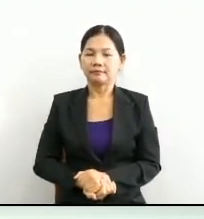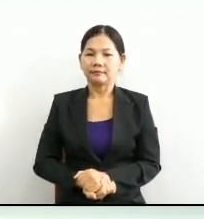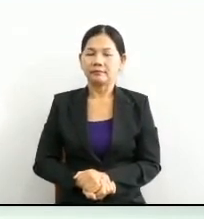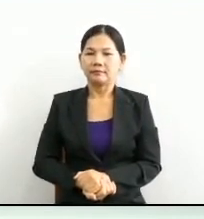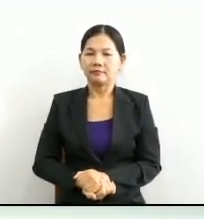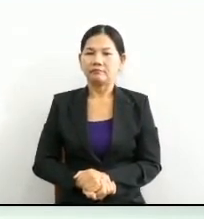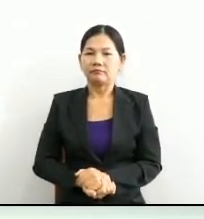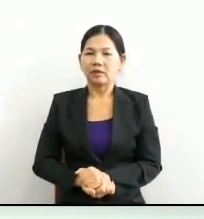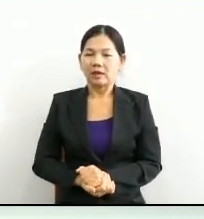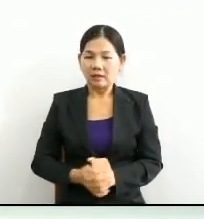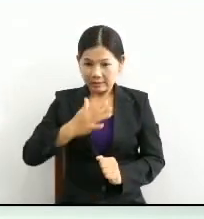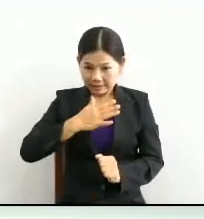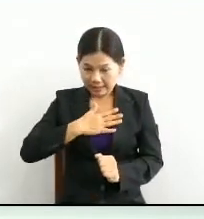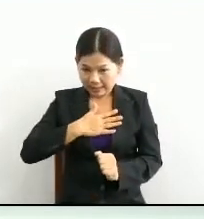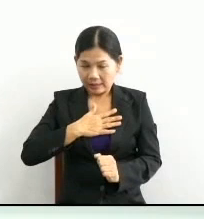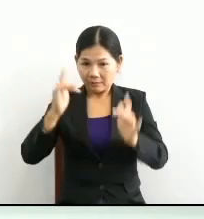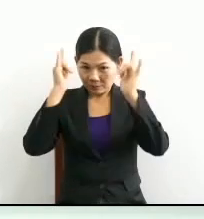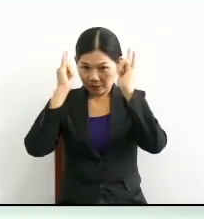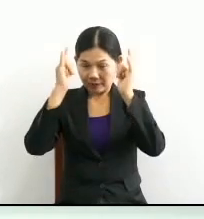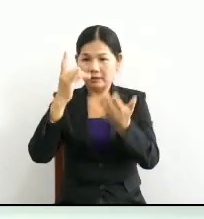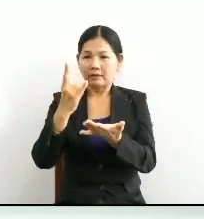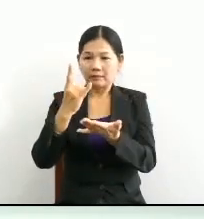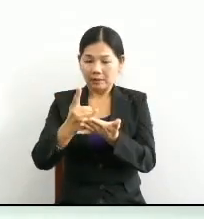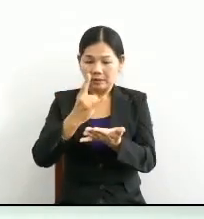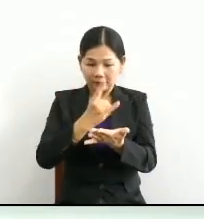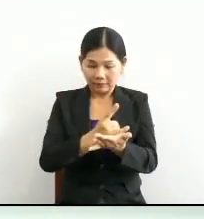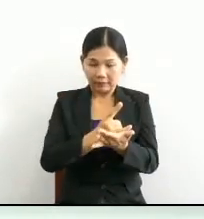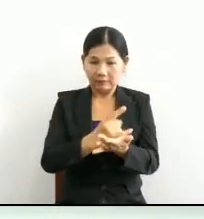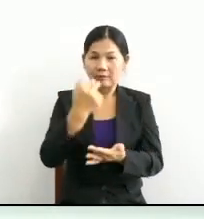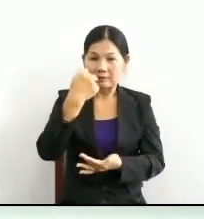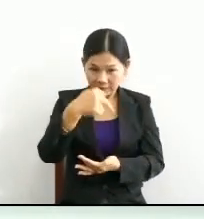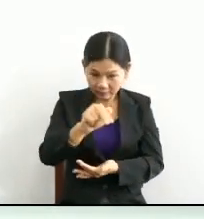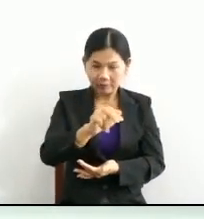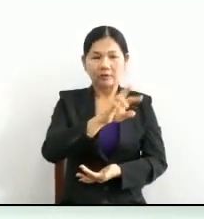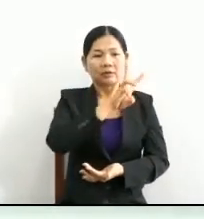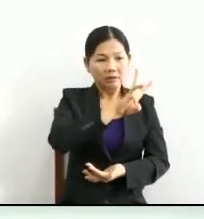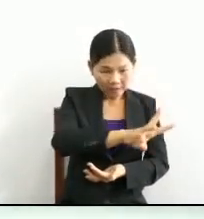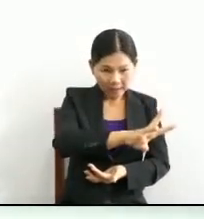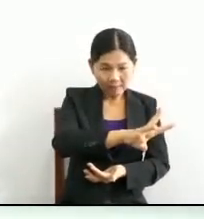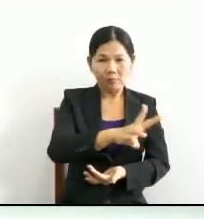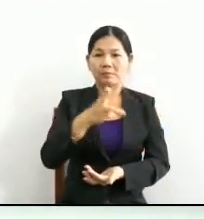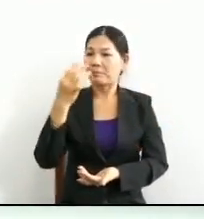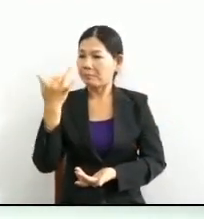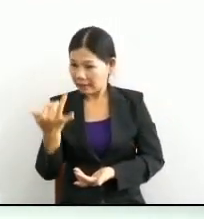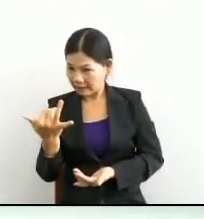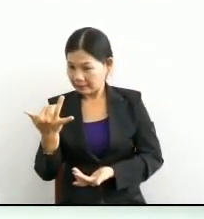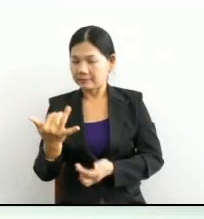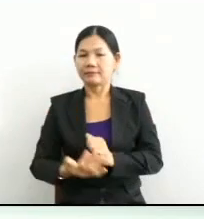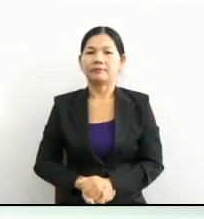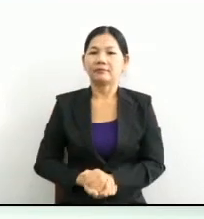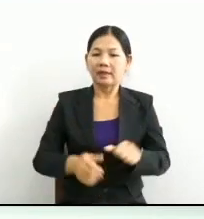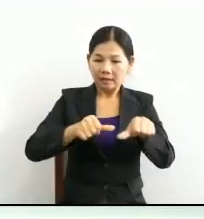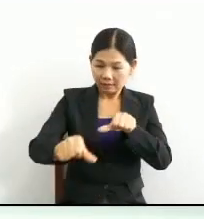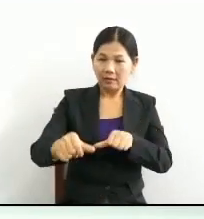cha nè cứ nâng bằng liền con âm pí mê liền tí cha mê liền tí xem sao phạm phạm pí nhưng